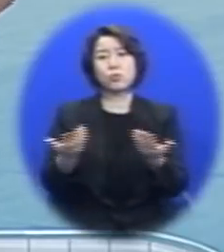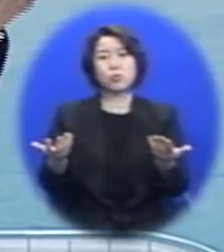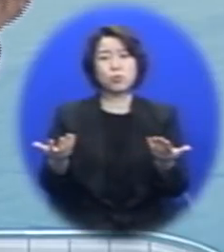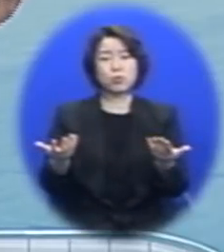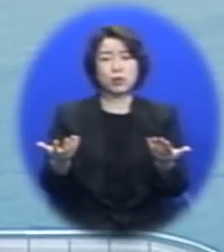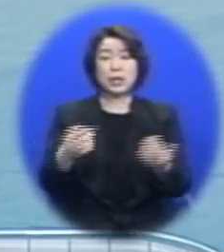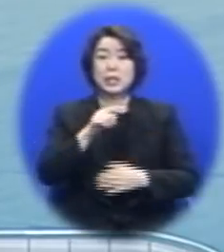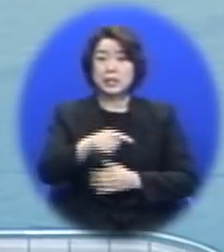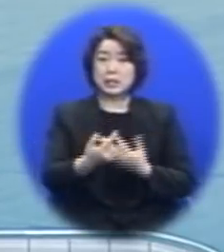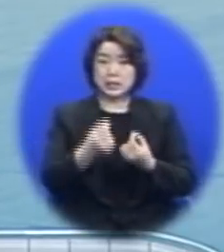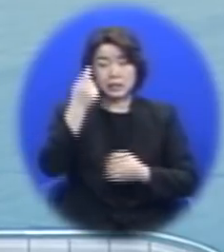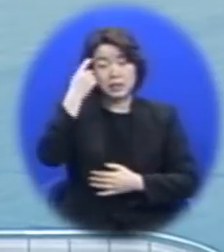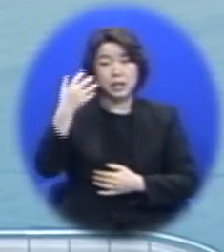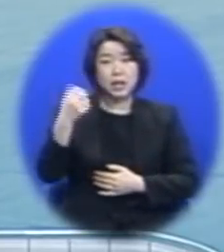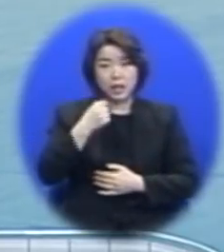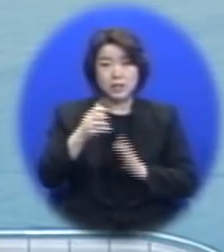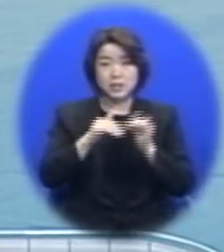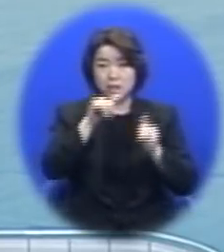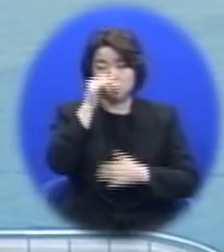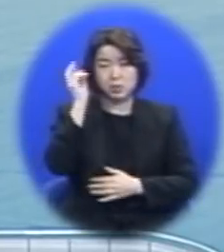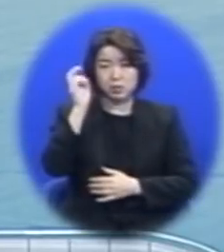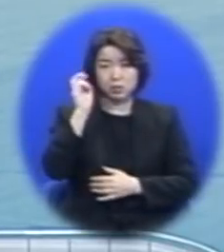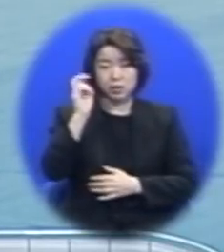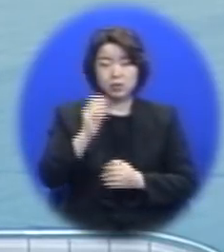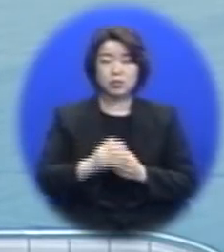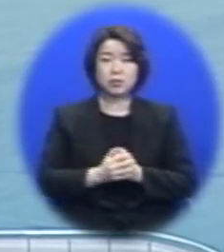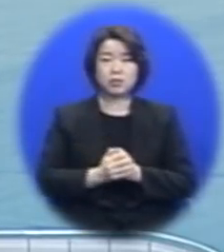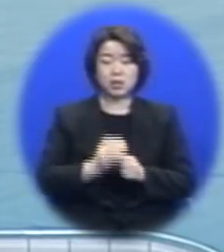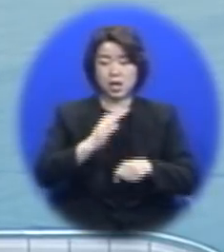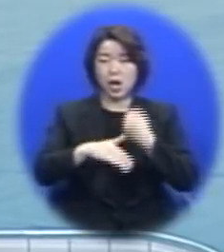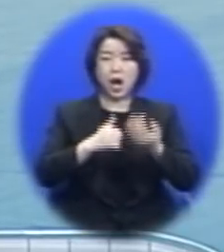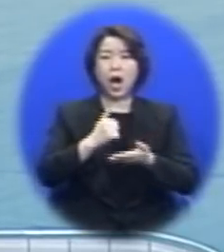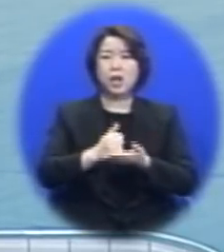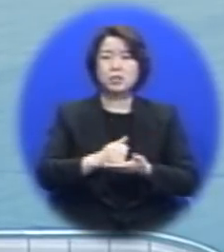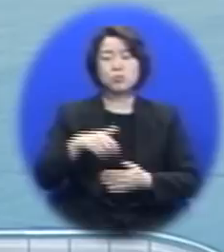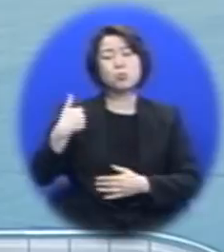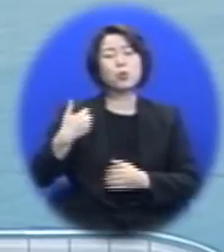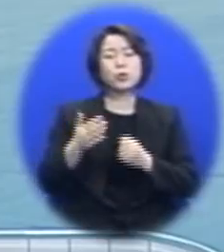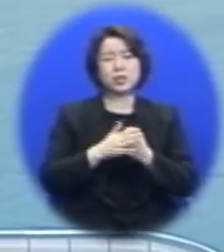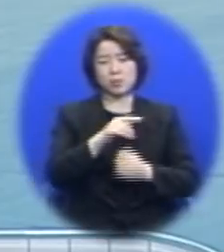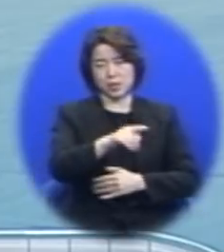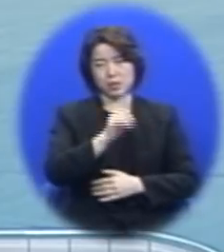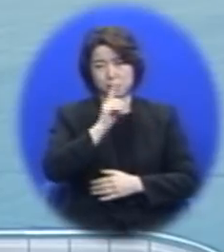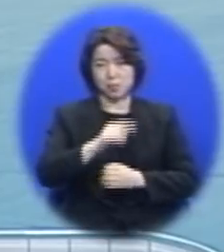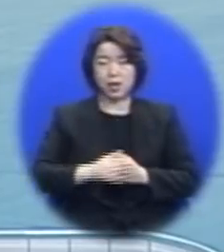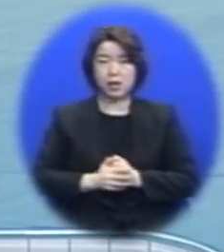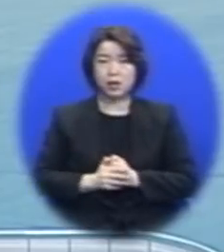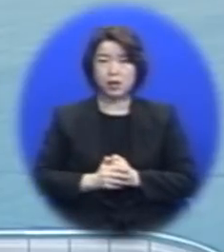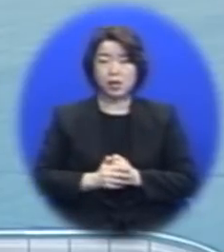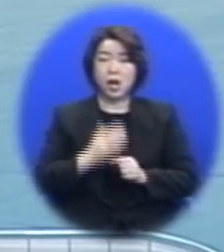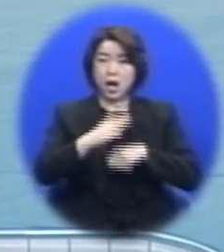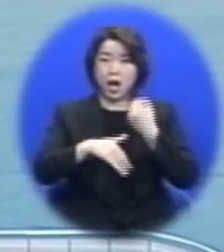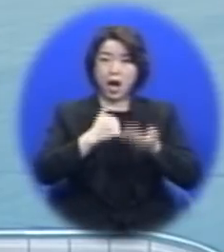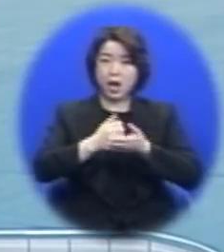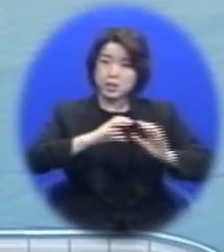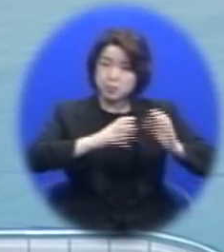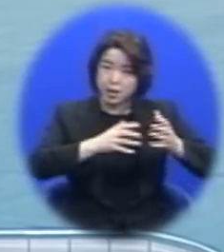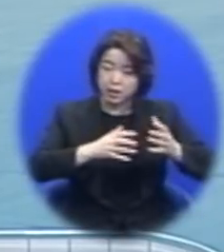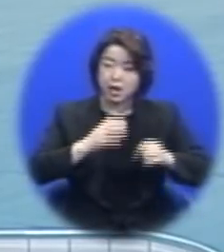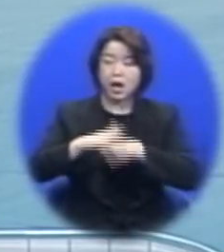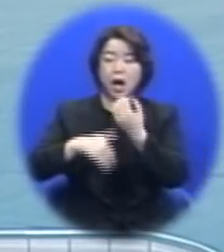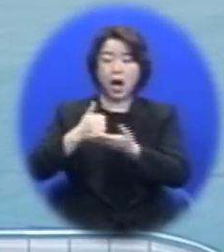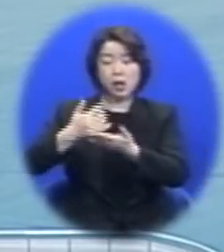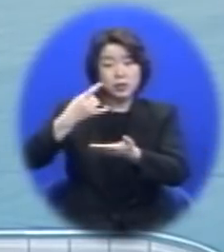이런 생각하시는 분도 있으실 거예요. 하나님을 몰라서 그러신 거예요. 하나님의 나라와 하나님의 의를